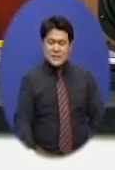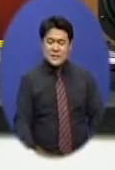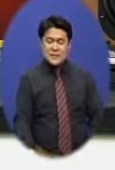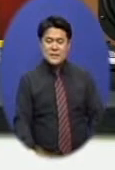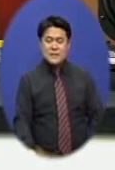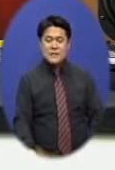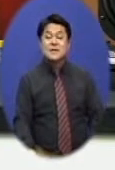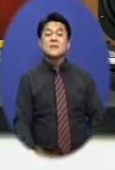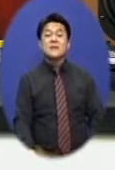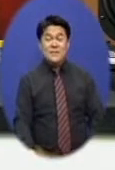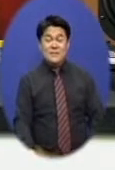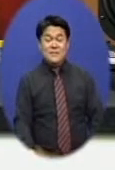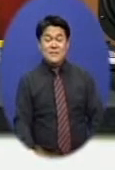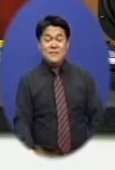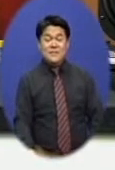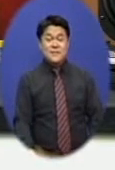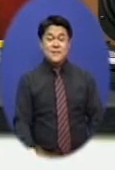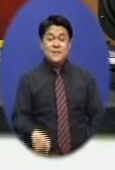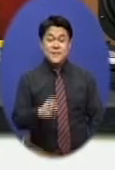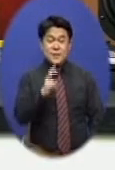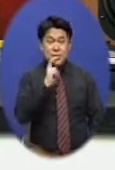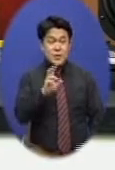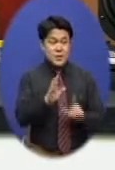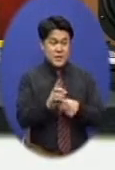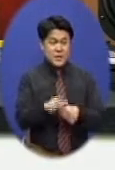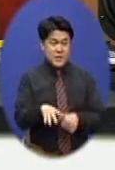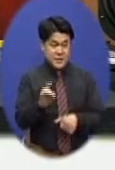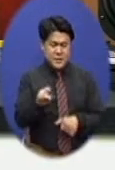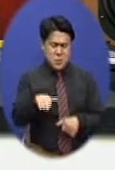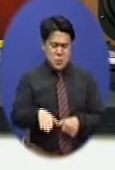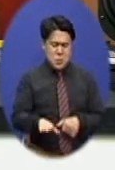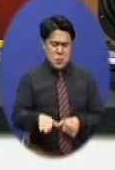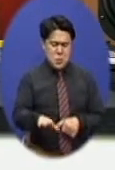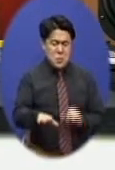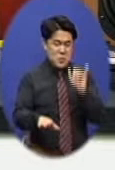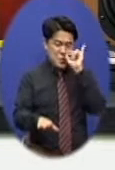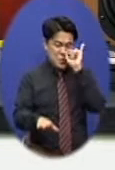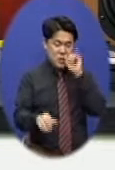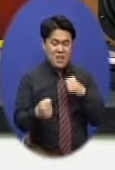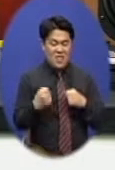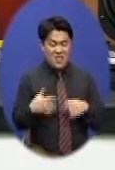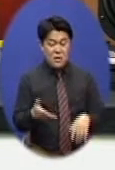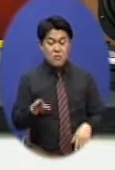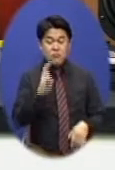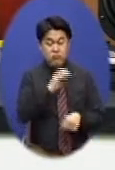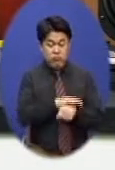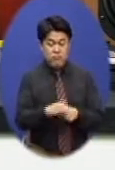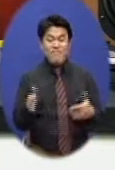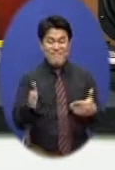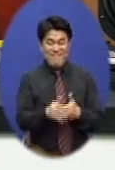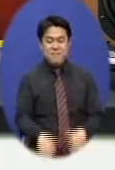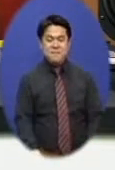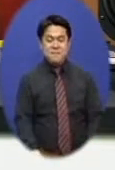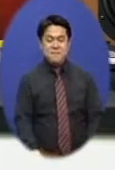거짓쟁이야. 근데 이제 네. 음을 좀 낮게 잡으셔가지고 네. 아버님이 조금 이제 힘은 없는데 잘하셨습니다. 네.